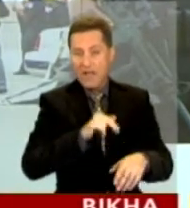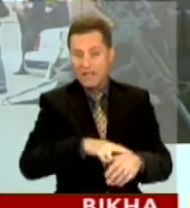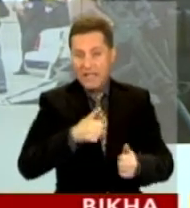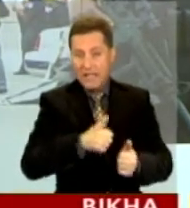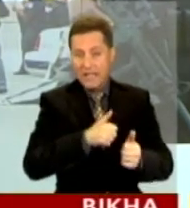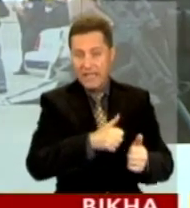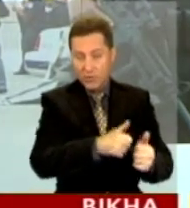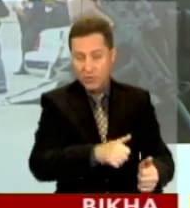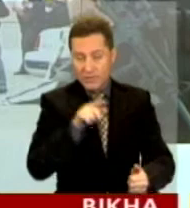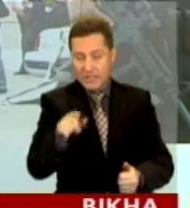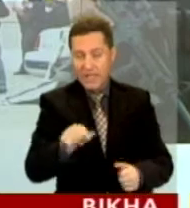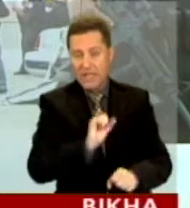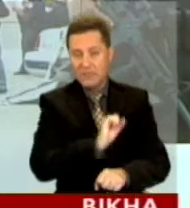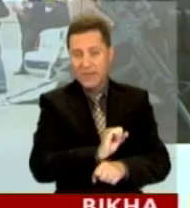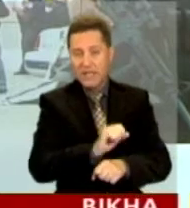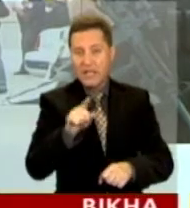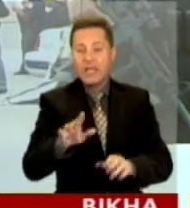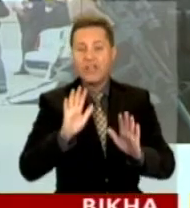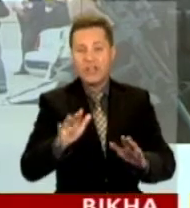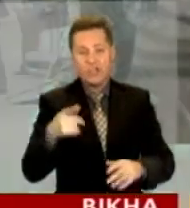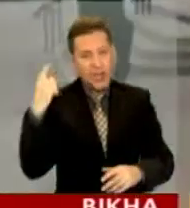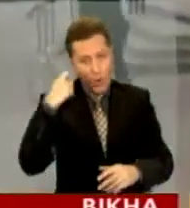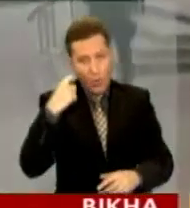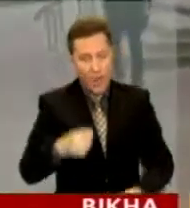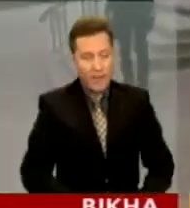неї наздогін, але спинила її лише куля.